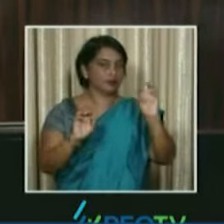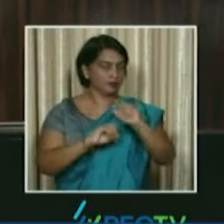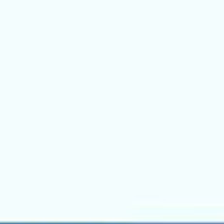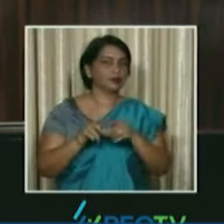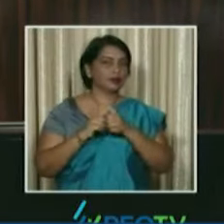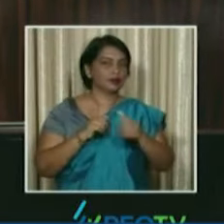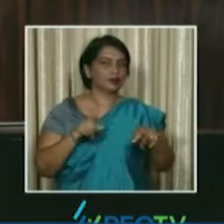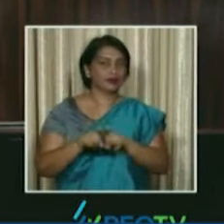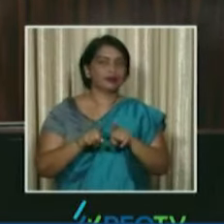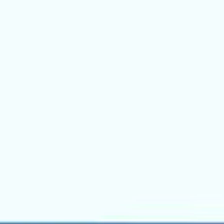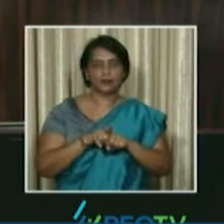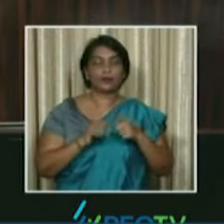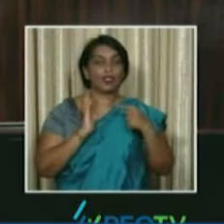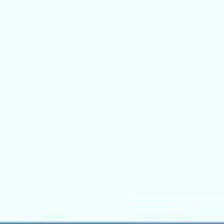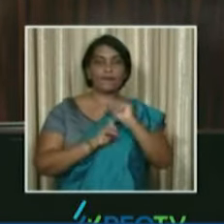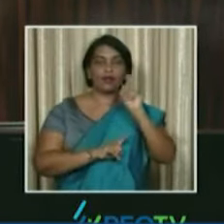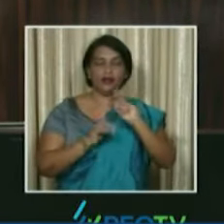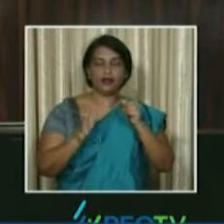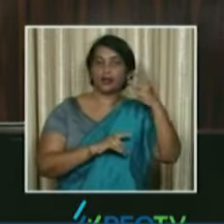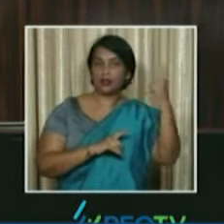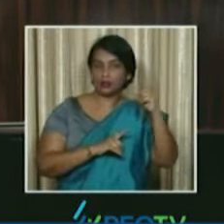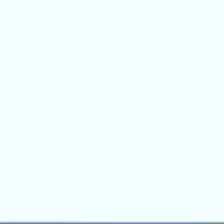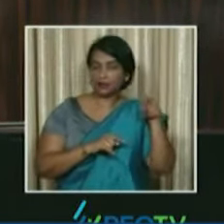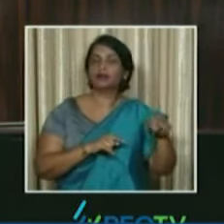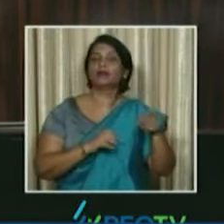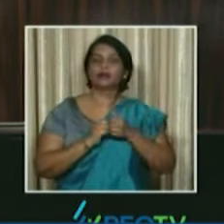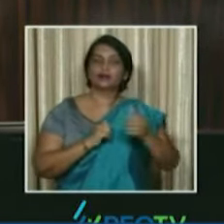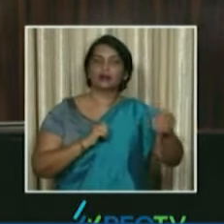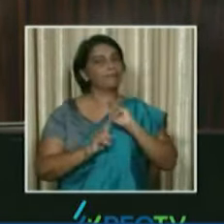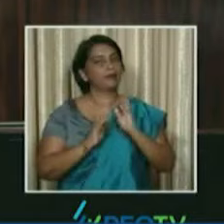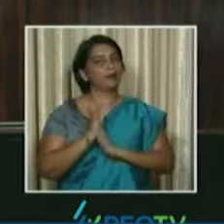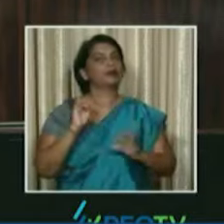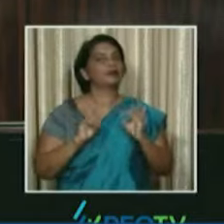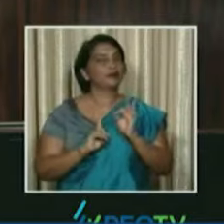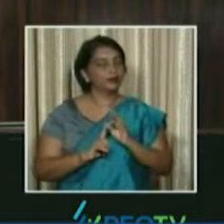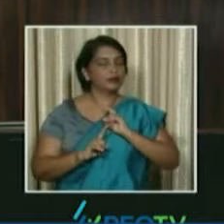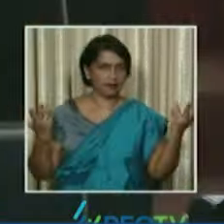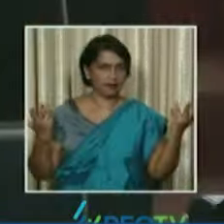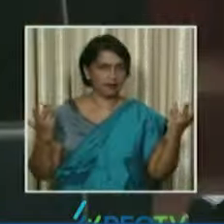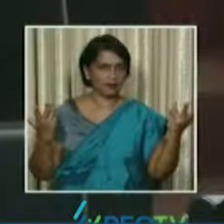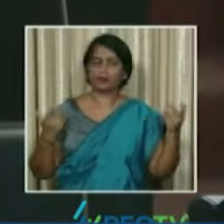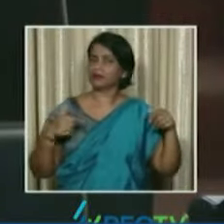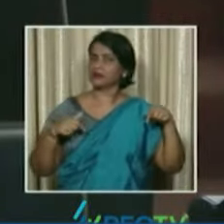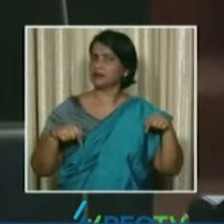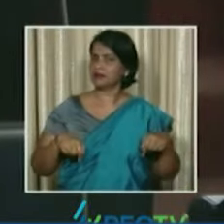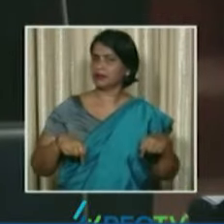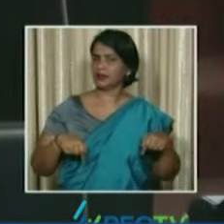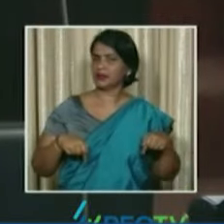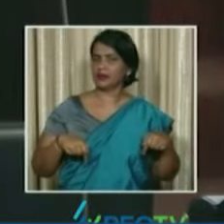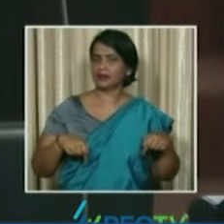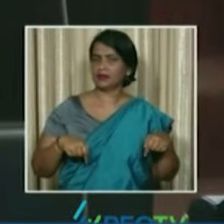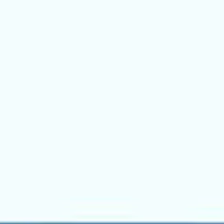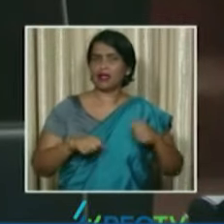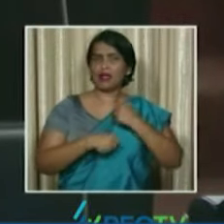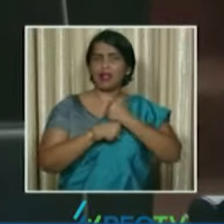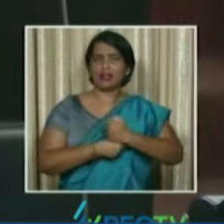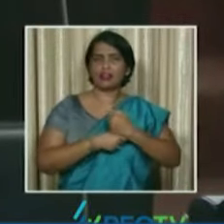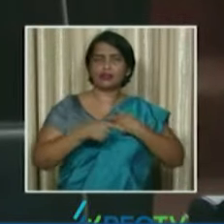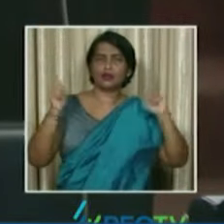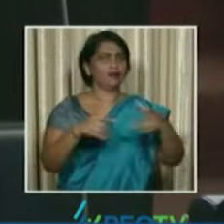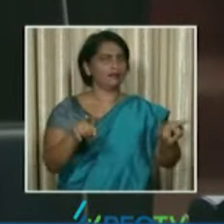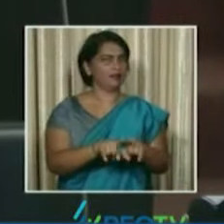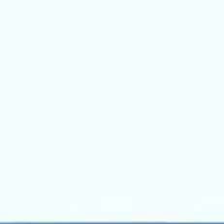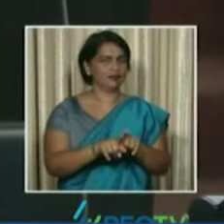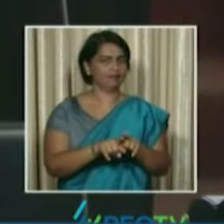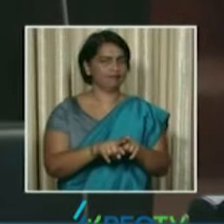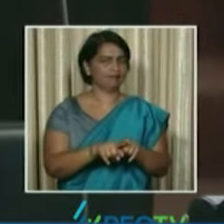විශේෂ රැසීමක් මාගේ ප්‍රධානත්වයෙන් මද දින පැවැත්වීමට කටයුතු සූදානම් කර ඇති බව දැනුම් දීමට කැමැත්ති. දැන් මේ අස්පැ පැනලා ගියයින් පස්සේ ස්ථාන දුරවහන වගේ